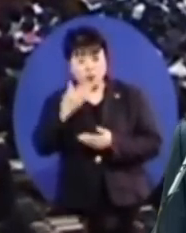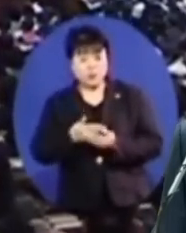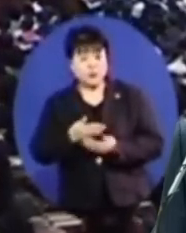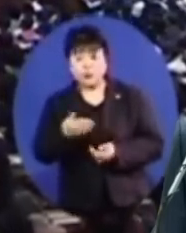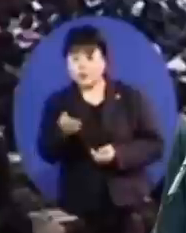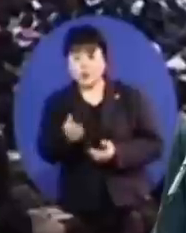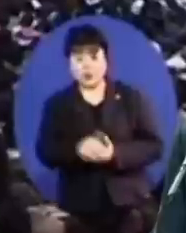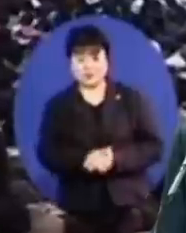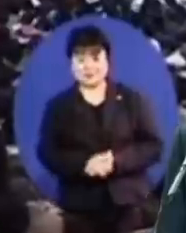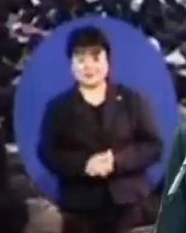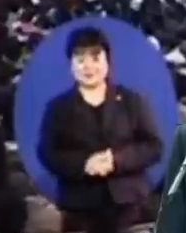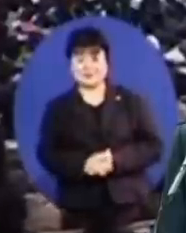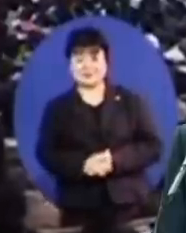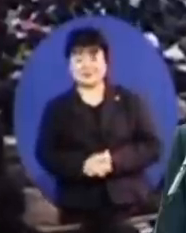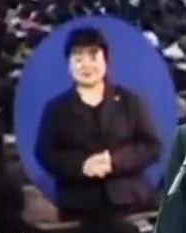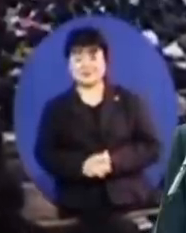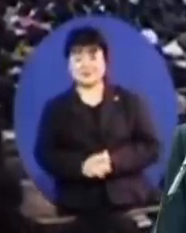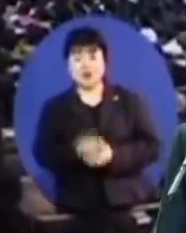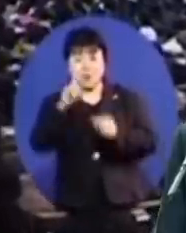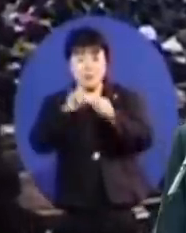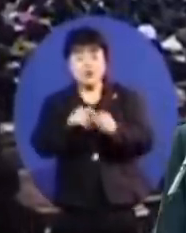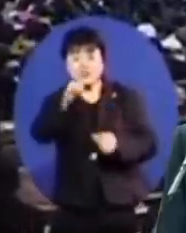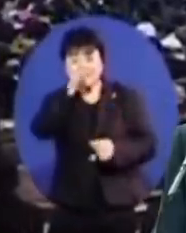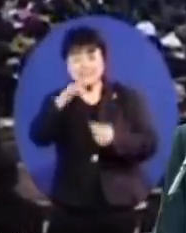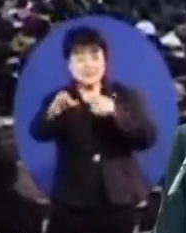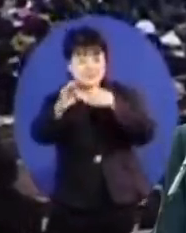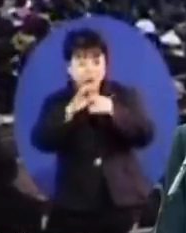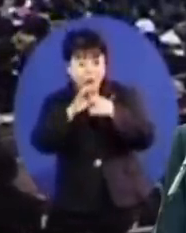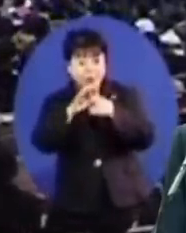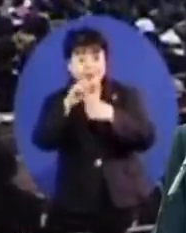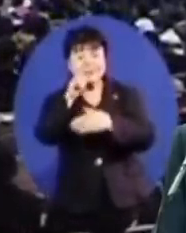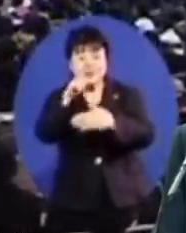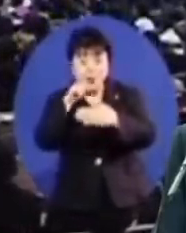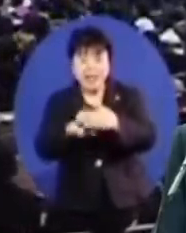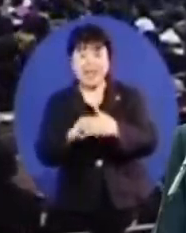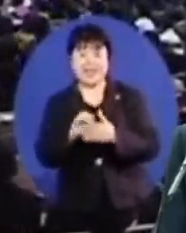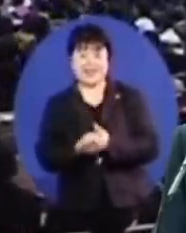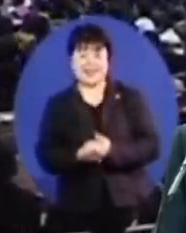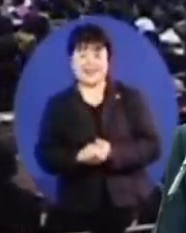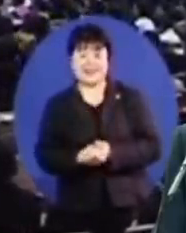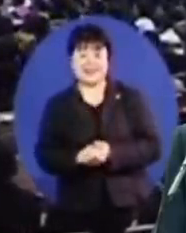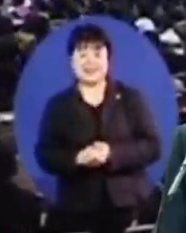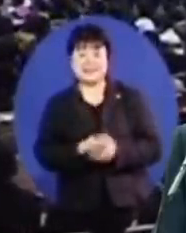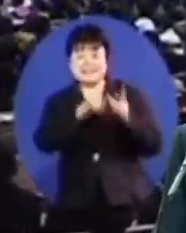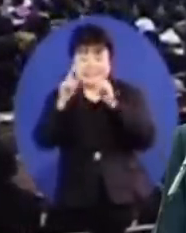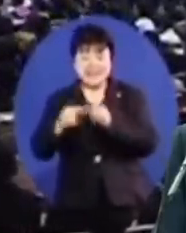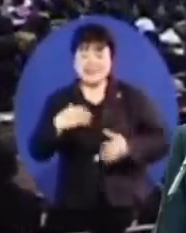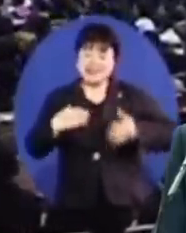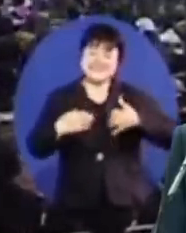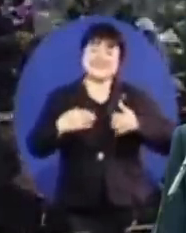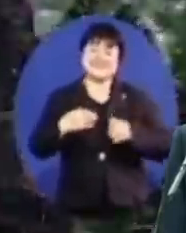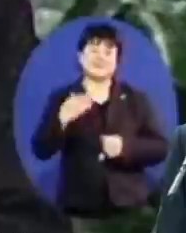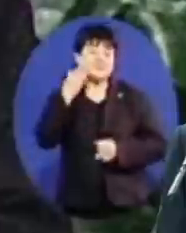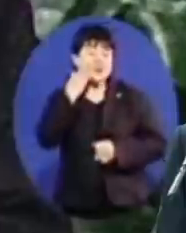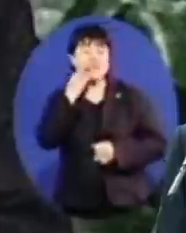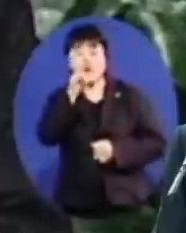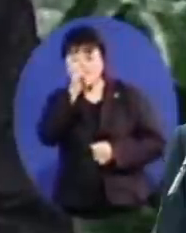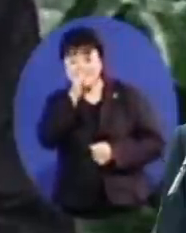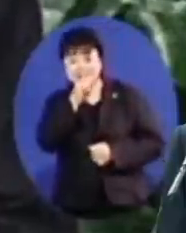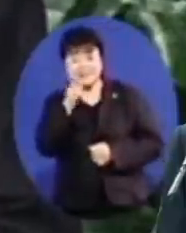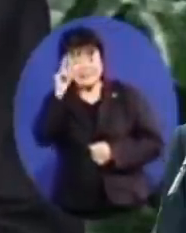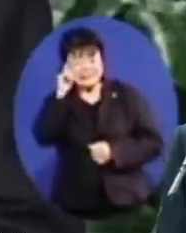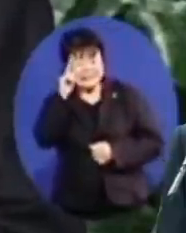것을 발견했습니다. 목적이 있는 사람 속에는 삶의 호르몬이 나와서 스트레스를